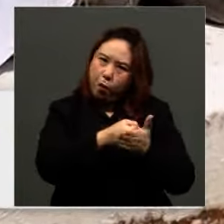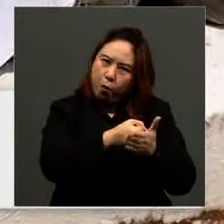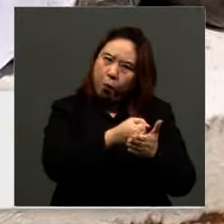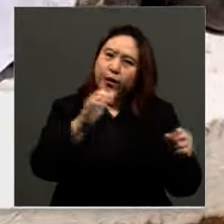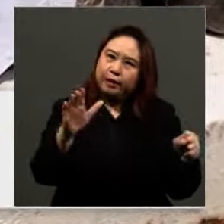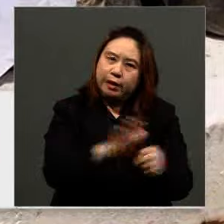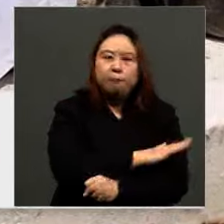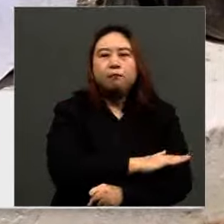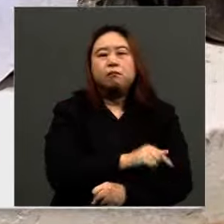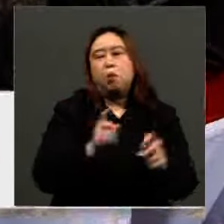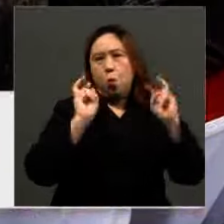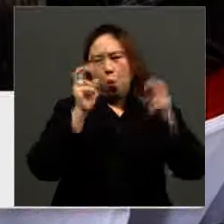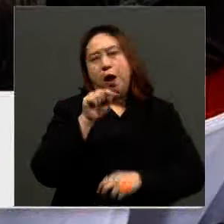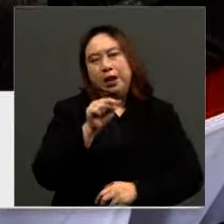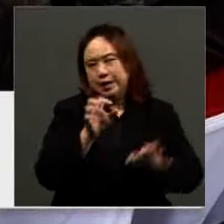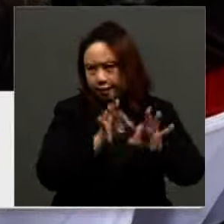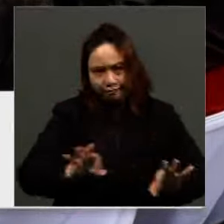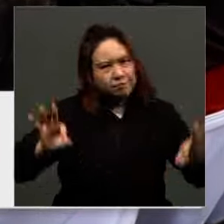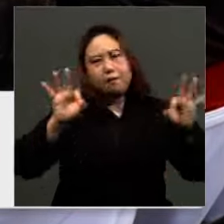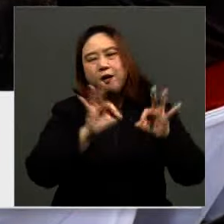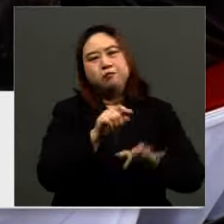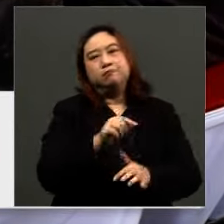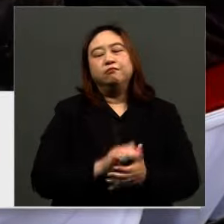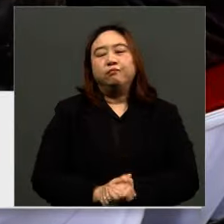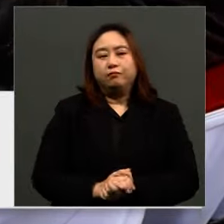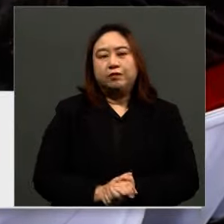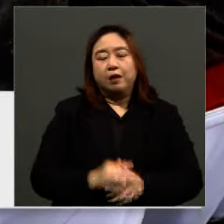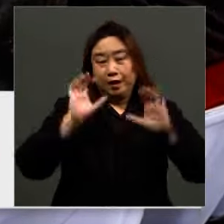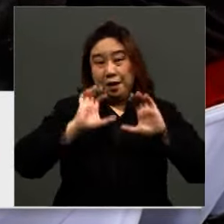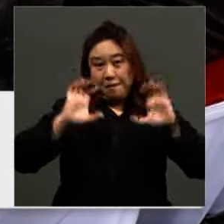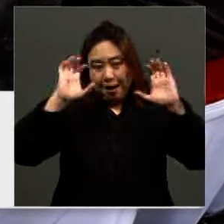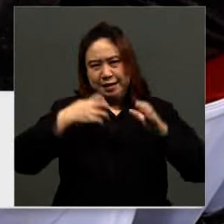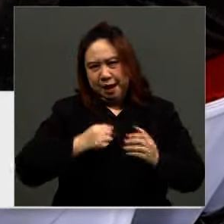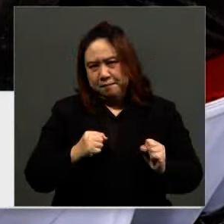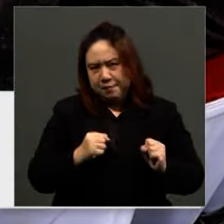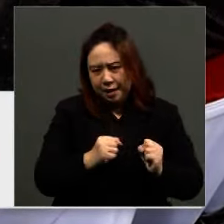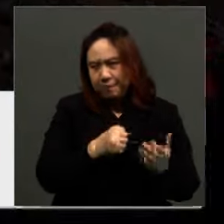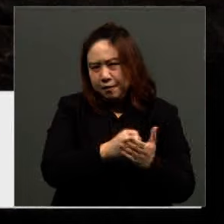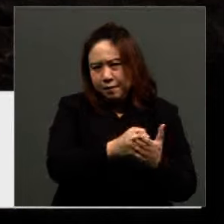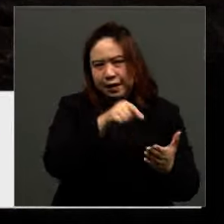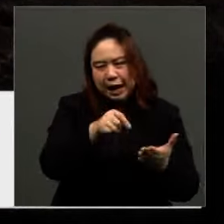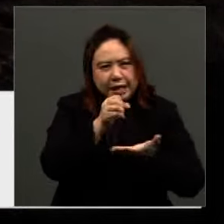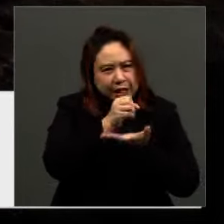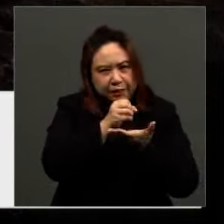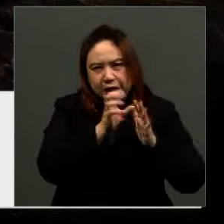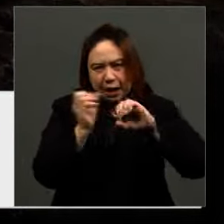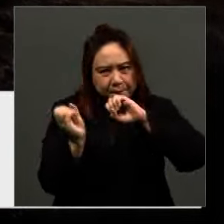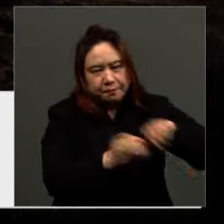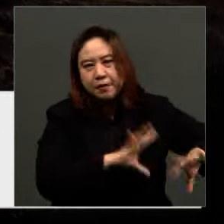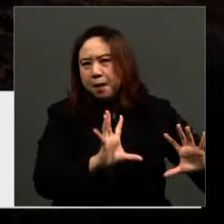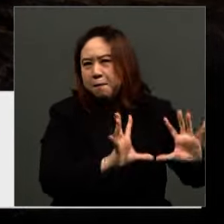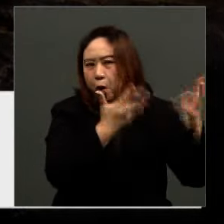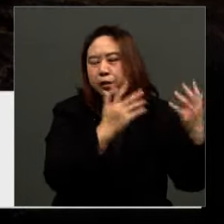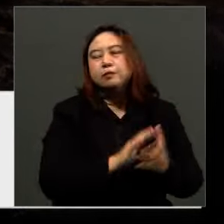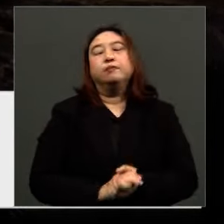ถือว่าเป็นวาระสำคัญลำดับต้นๆของรัฐบาลที่จะผลักดันให้ประเทศหลุดพ้นจากยาเสพติดในช่วงหลังๆที่ได้ลง